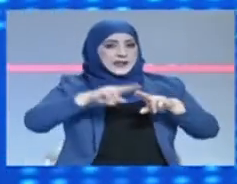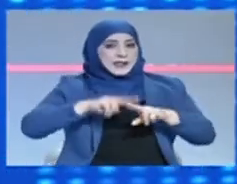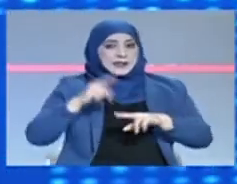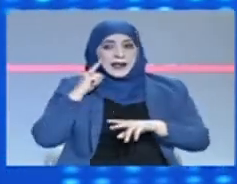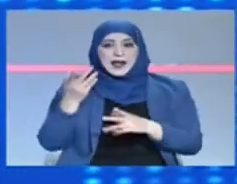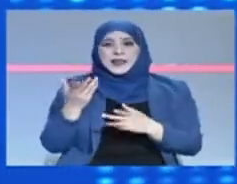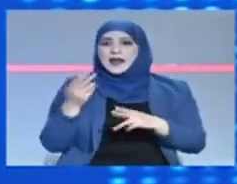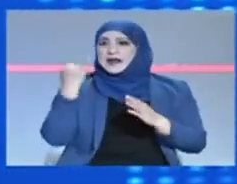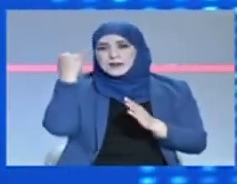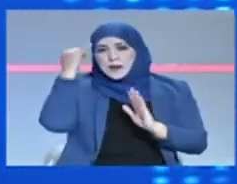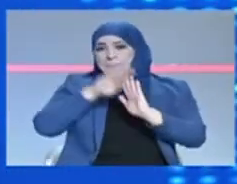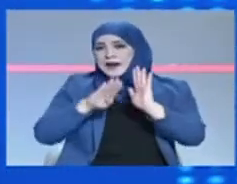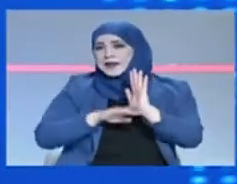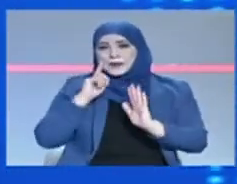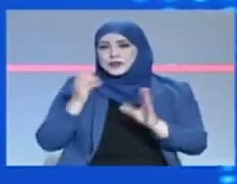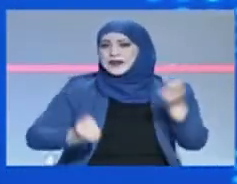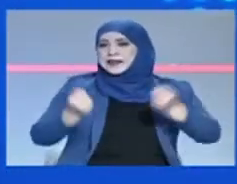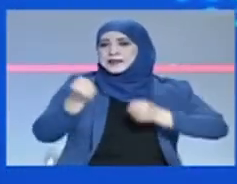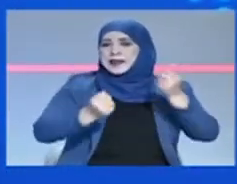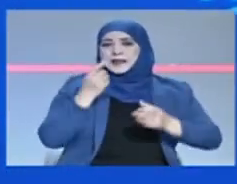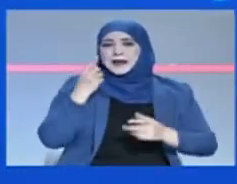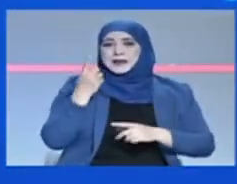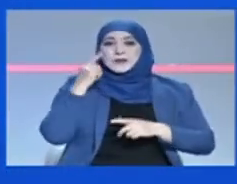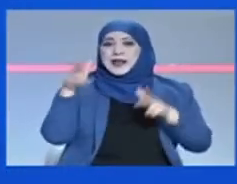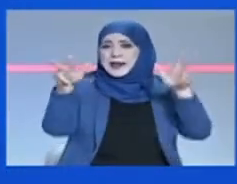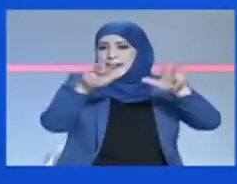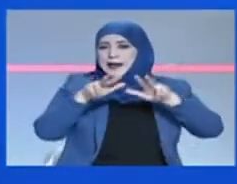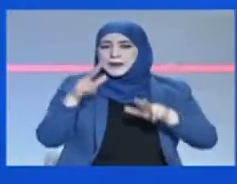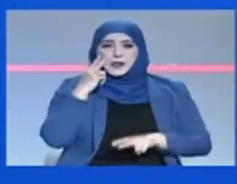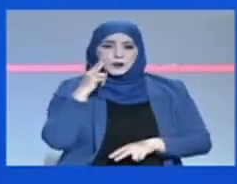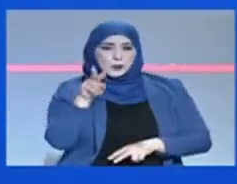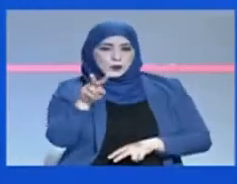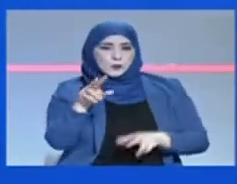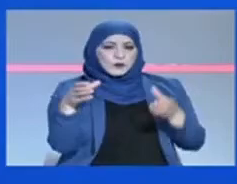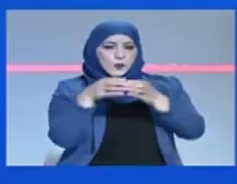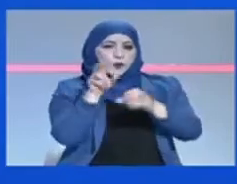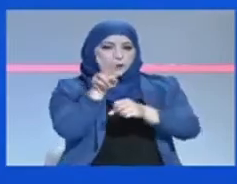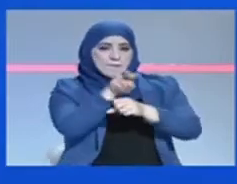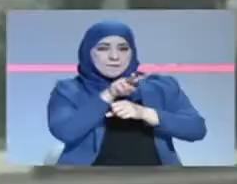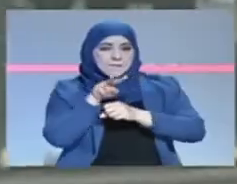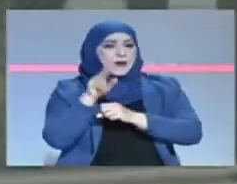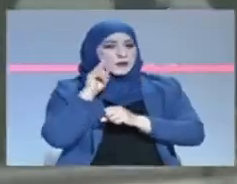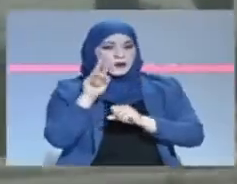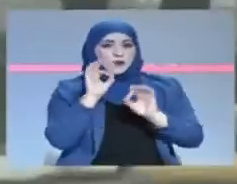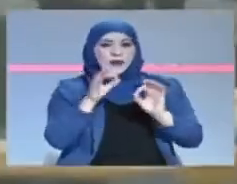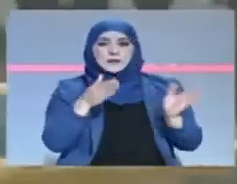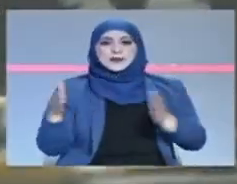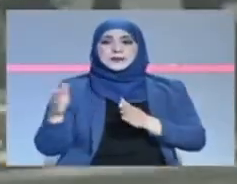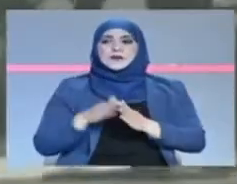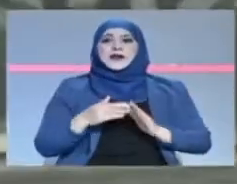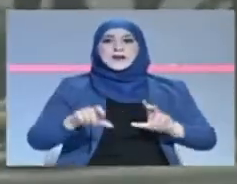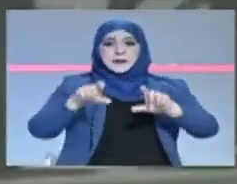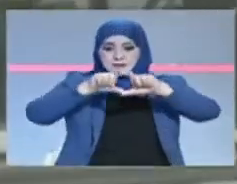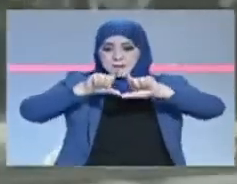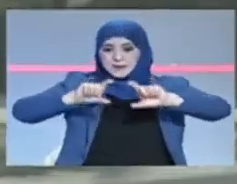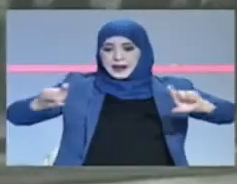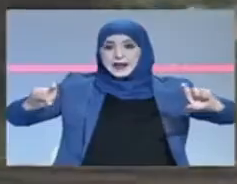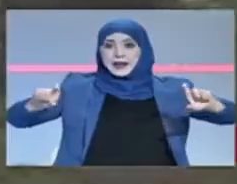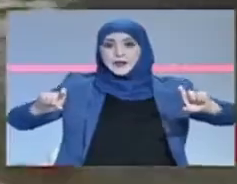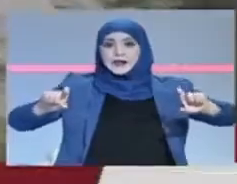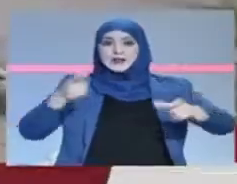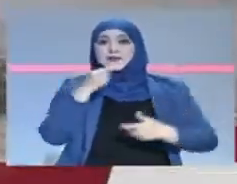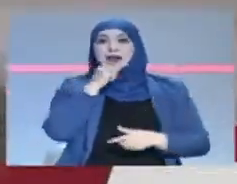هذا النوع من السيارات. كاميرا الأخبار رافقت أحد فرق المراقبة. بلوحاتها المنجمية ذات